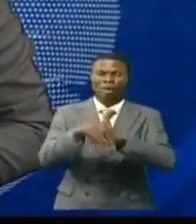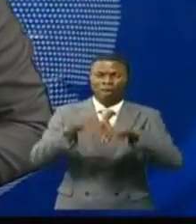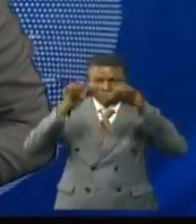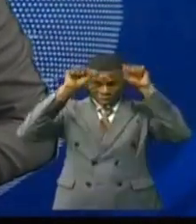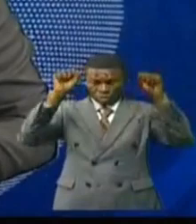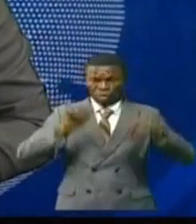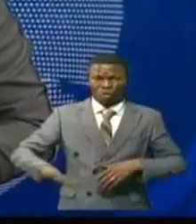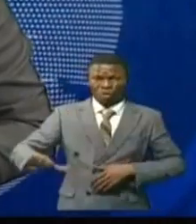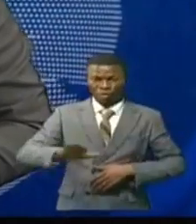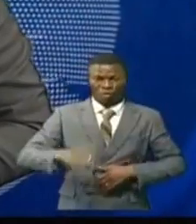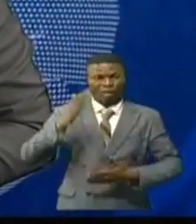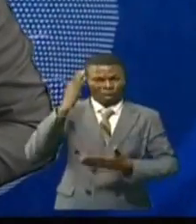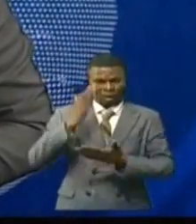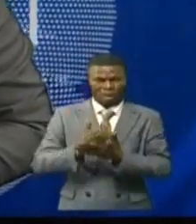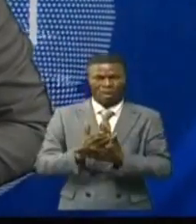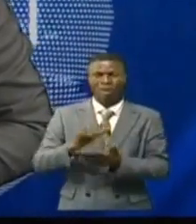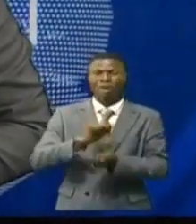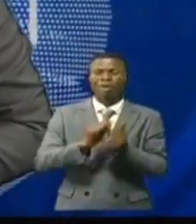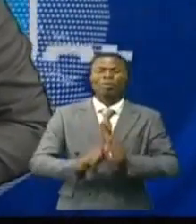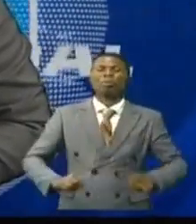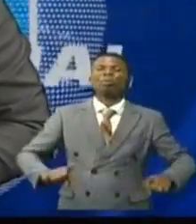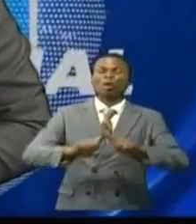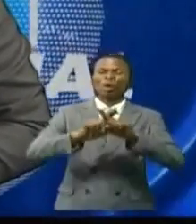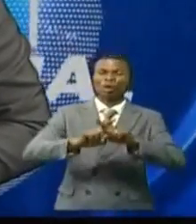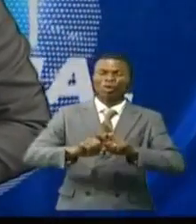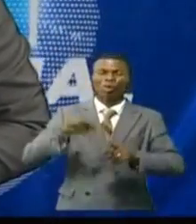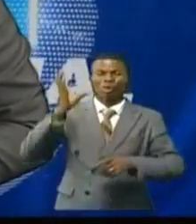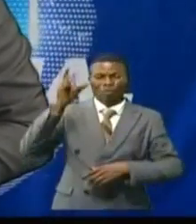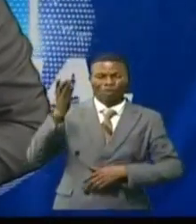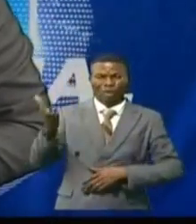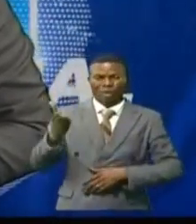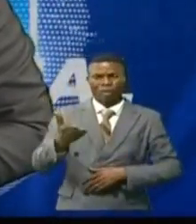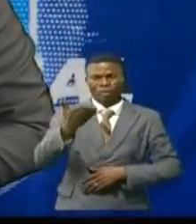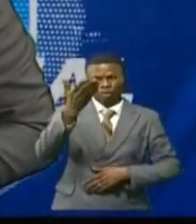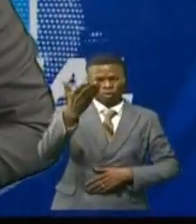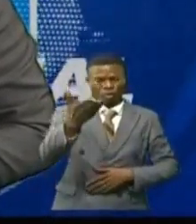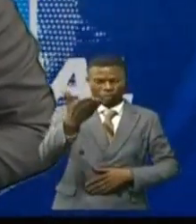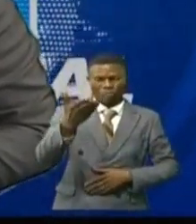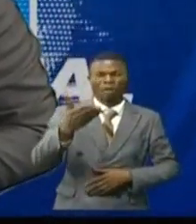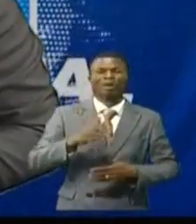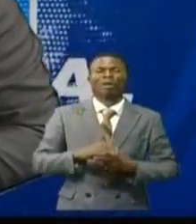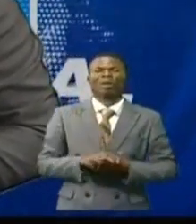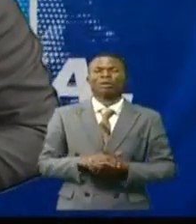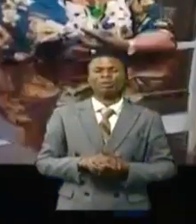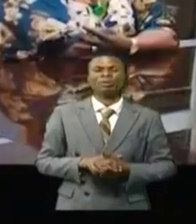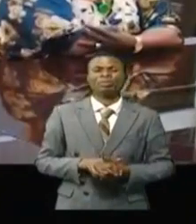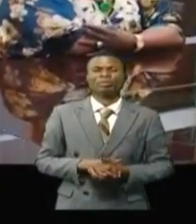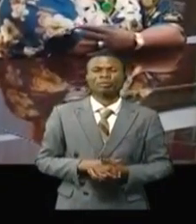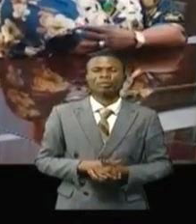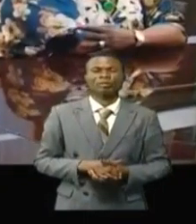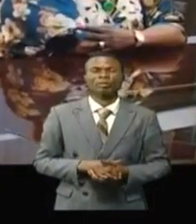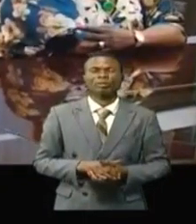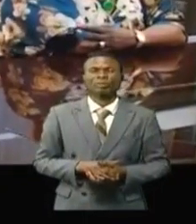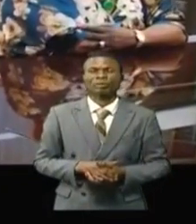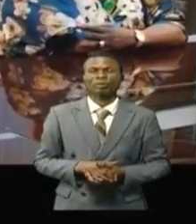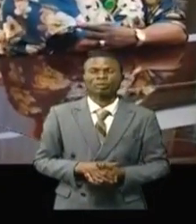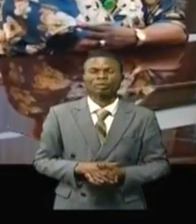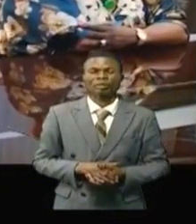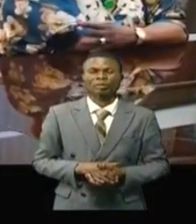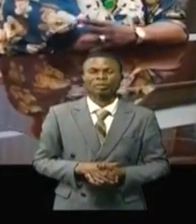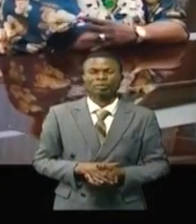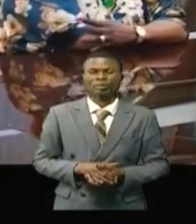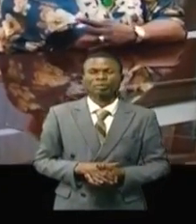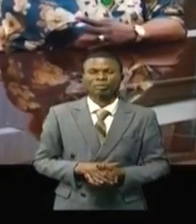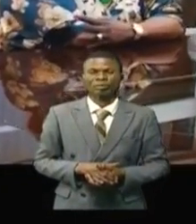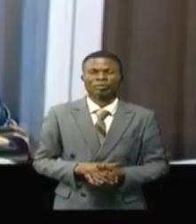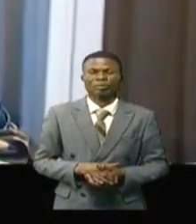de la République à mettre fin à ce conflit coutumier. Encore une fois, Pierre Kibambe-Soloïssa est au commentaire de ce reportage. Conflit Tekeyaka,